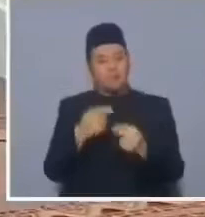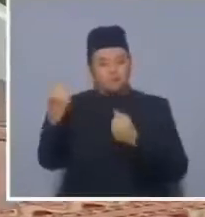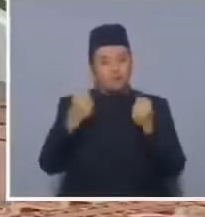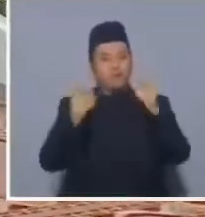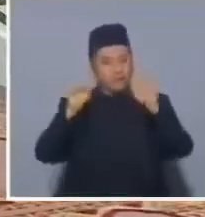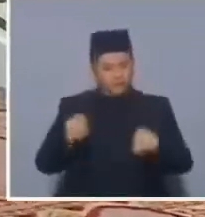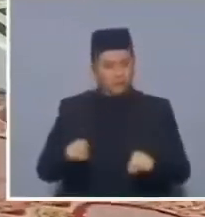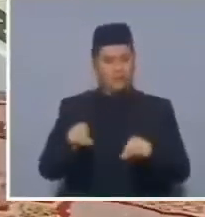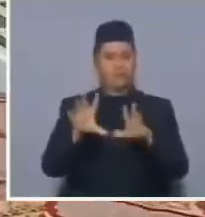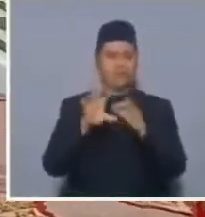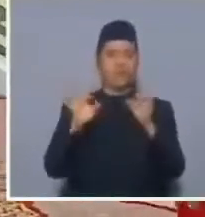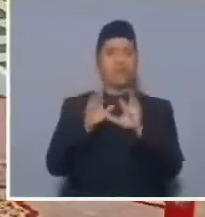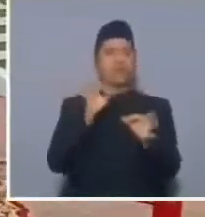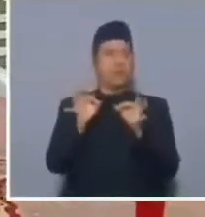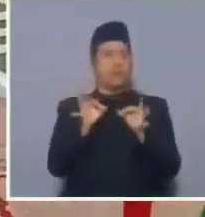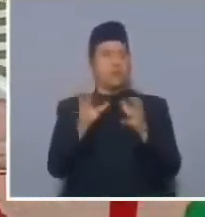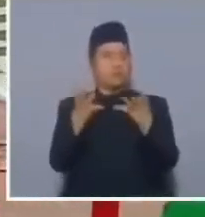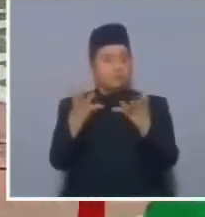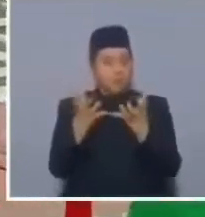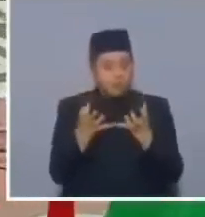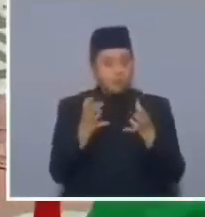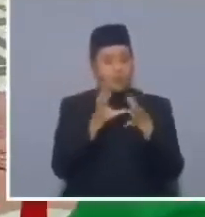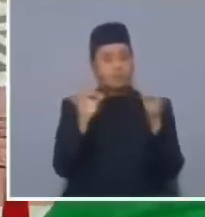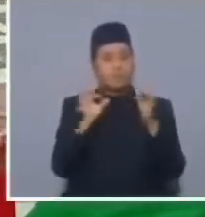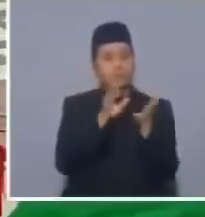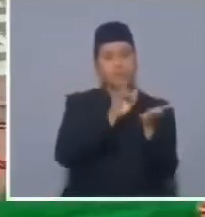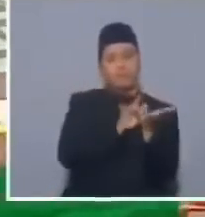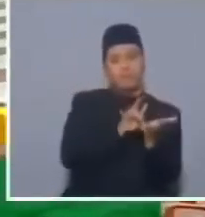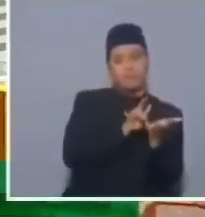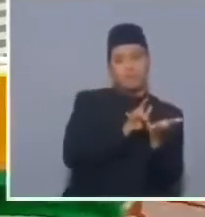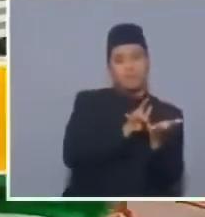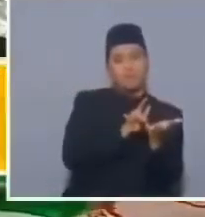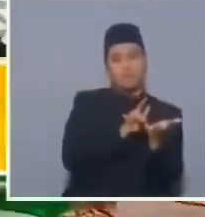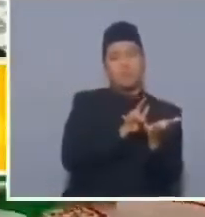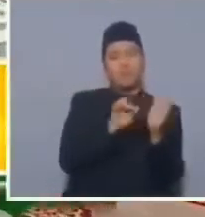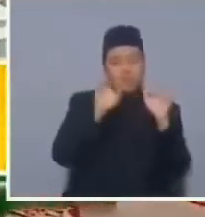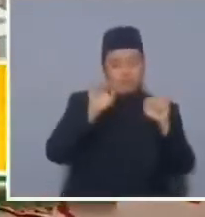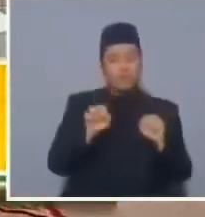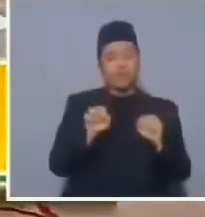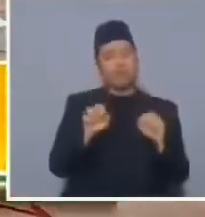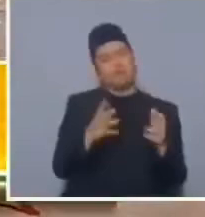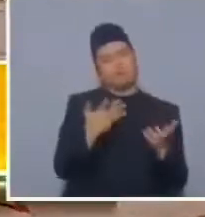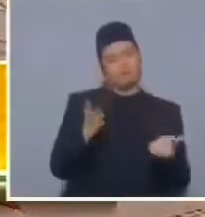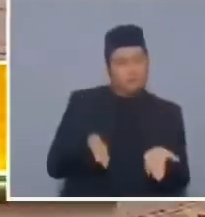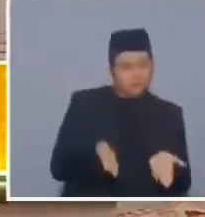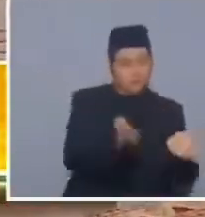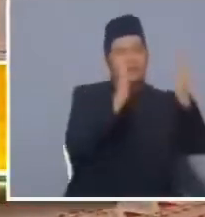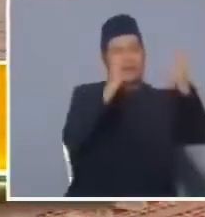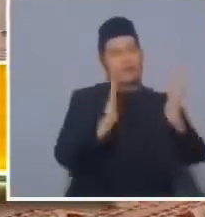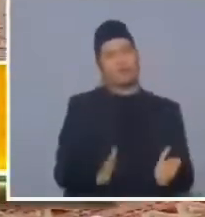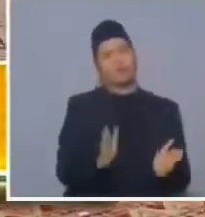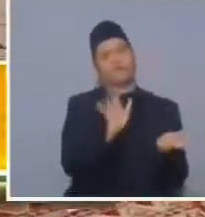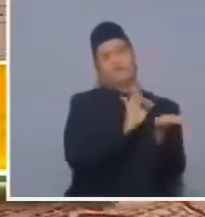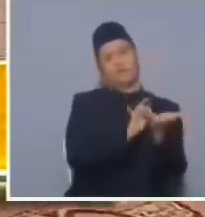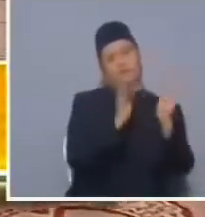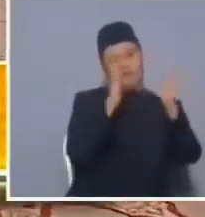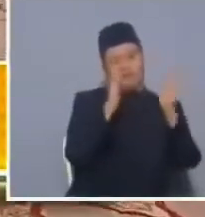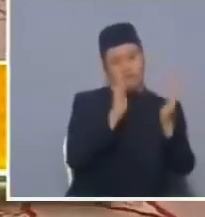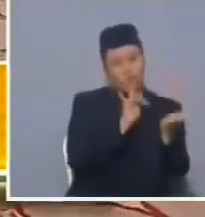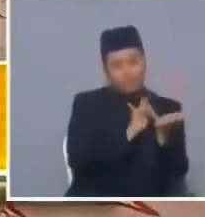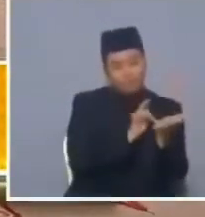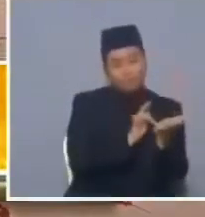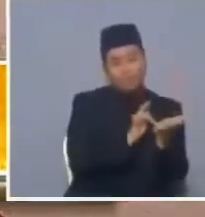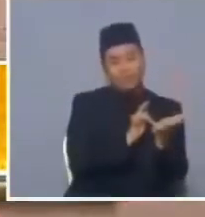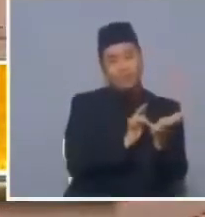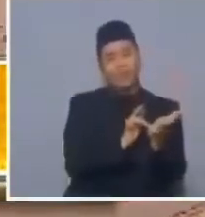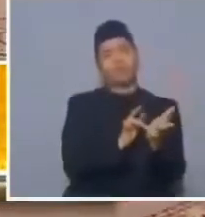kena cari pakar. Dan kalau dalam perubatan sekalipun, mungkin dia general. Dia bukan dalam bab, contoh saya sakit dada tempoh hari,